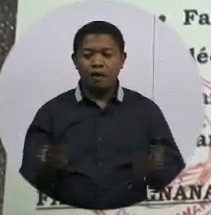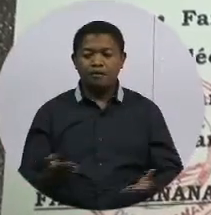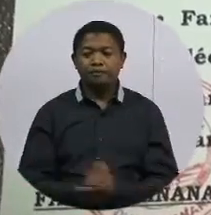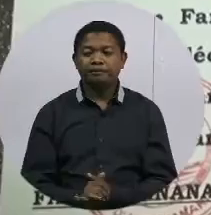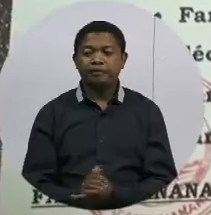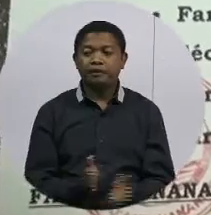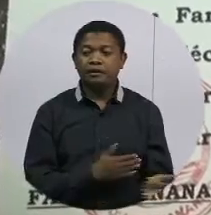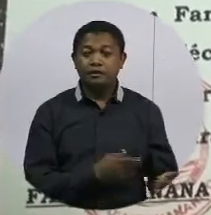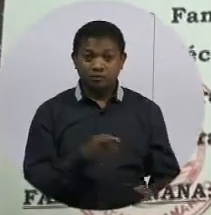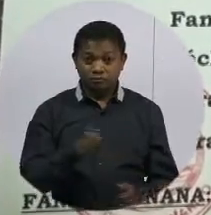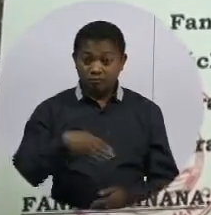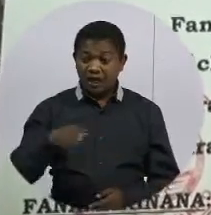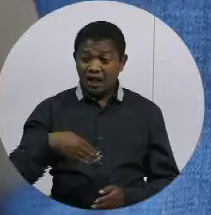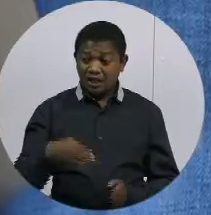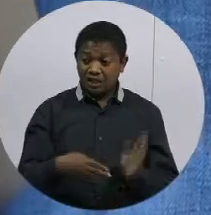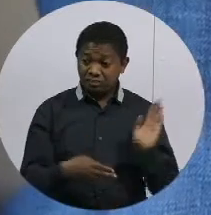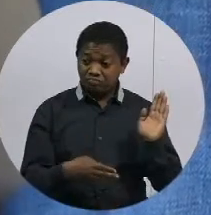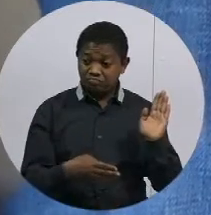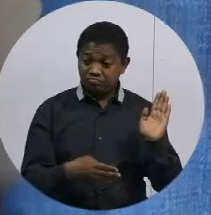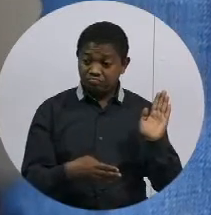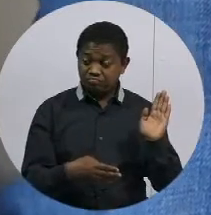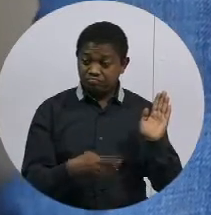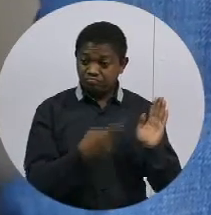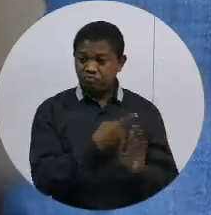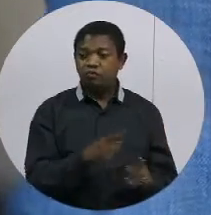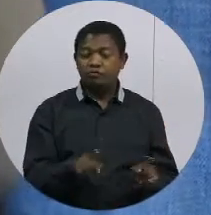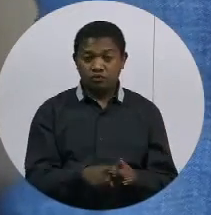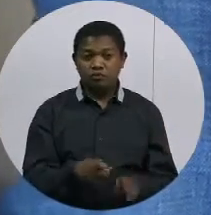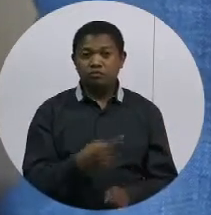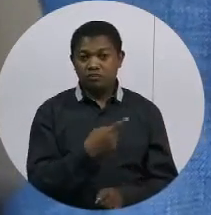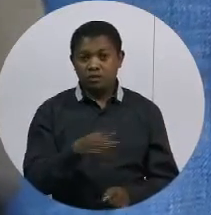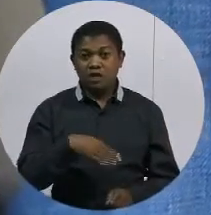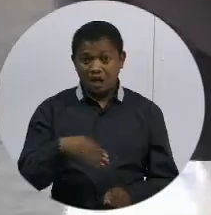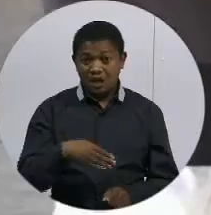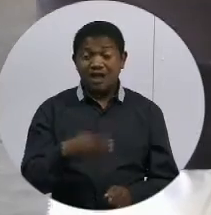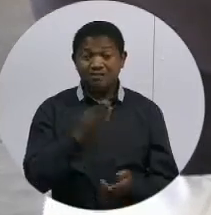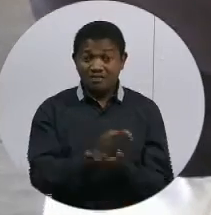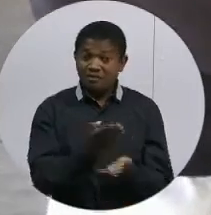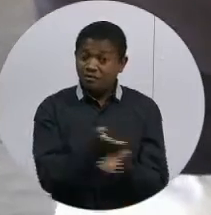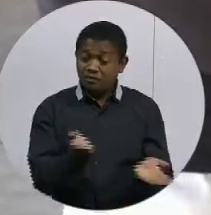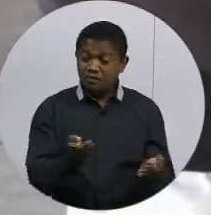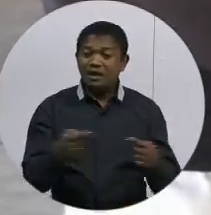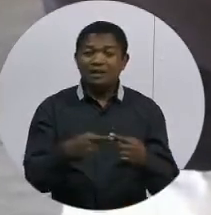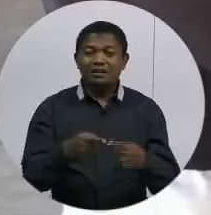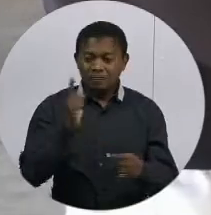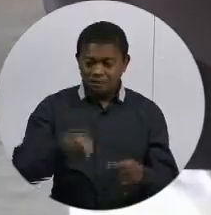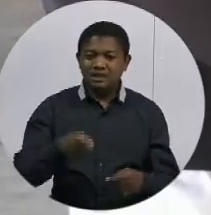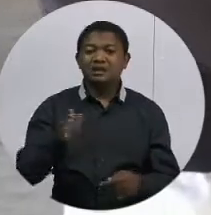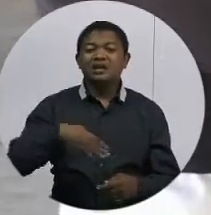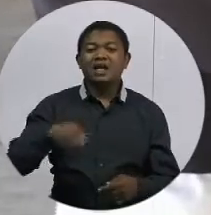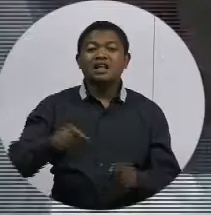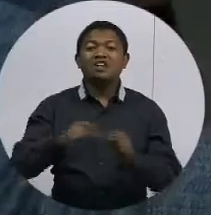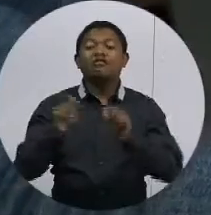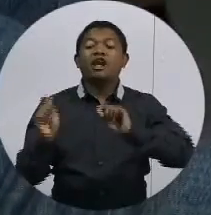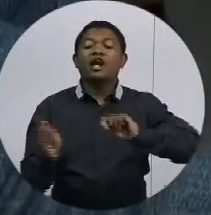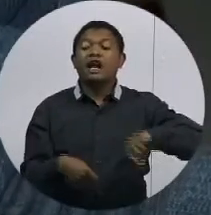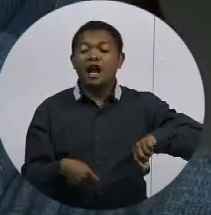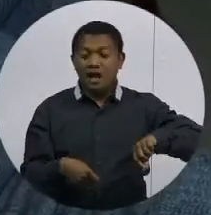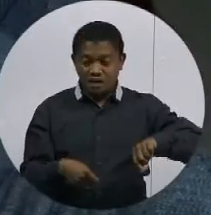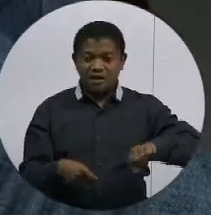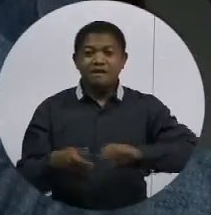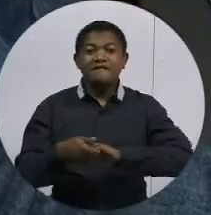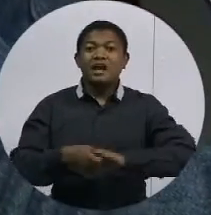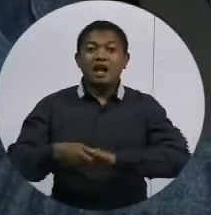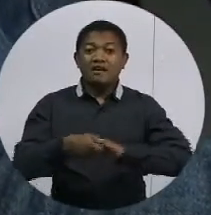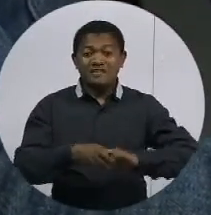Ankoatra taratasy mahazatra rehefa nao fanambarana fahafatesana misy ihany koa ny fifanarahana tsy maintsy soniavy ny fianakaviana. Ny dingana tokony arahana zany dia manatona